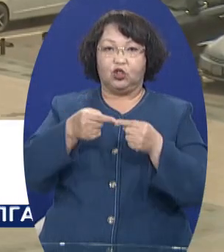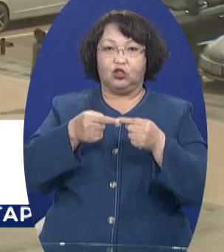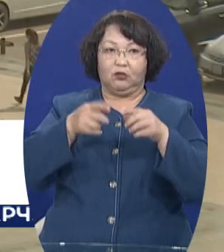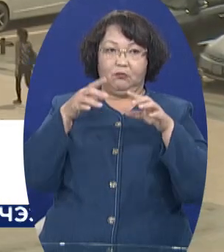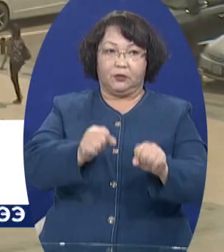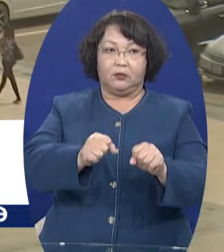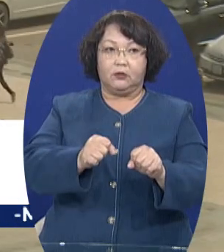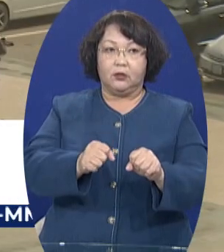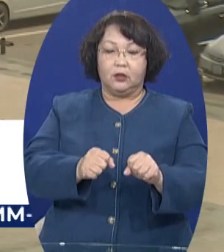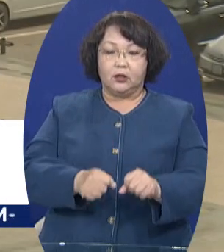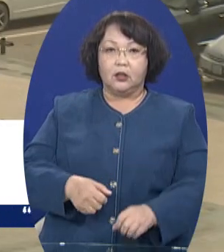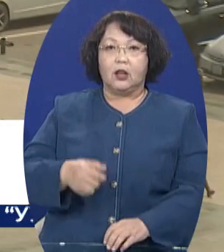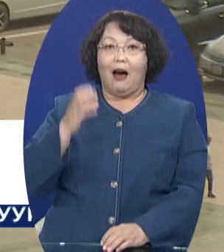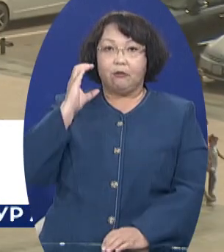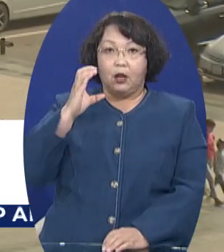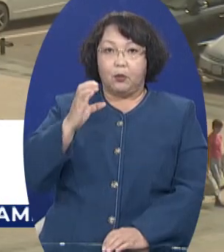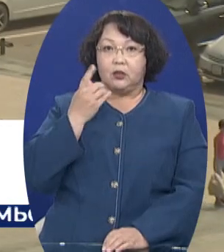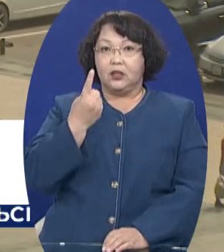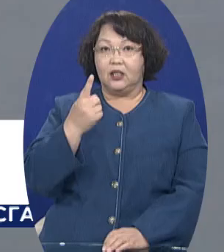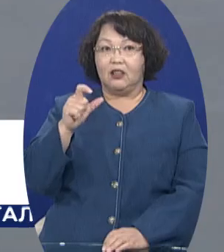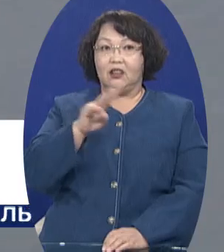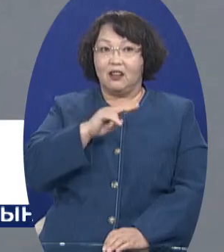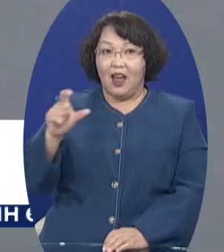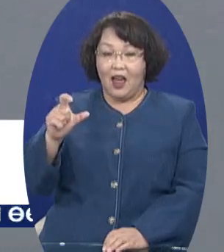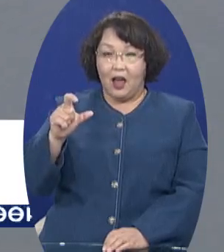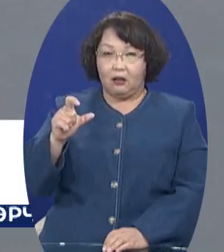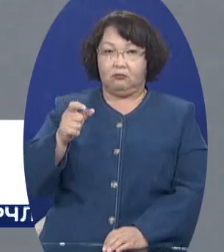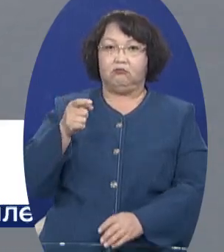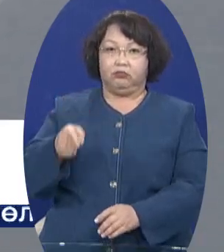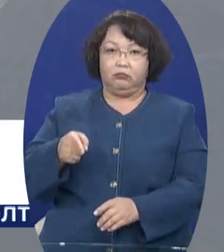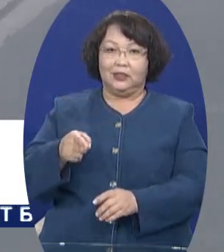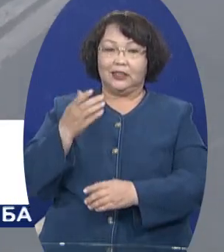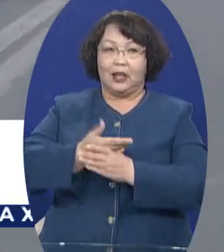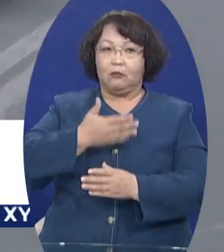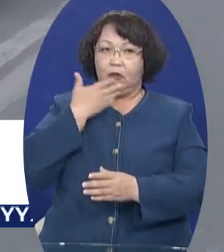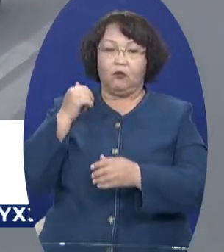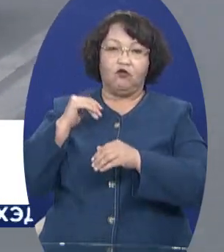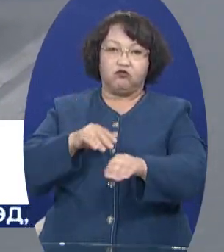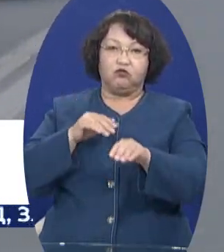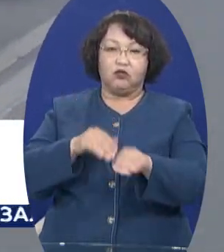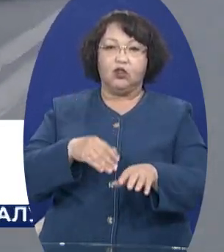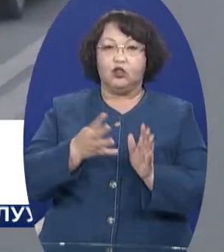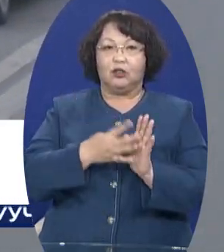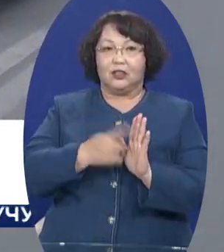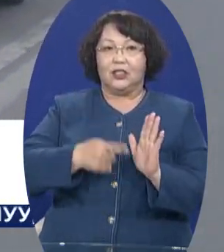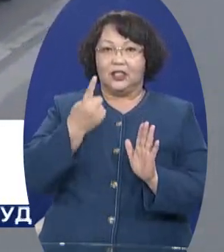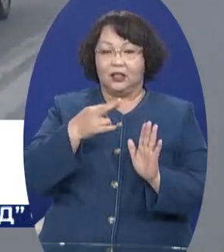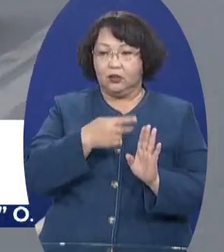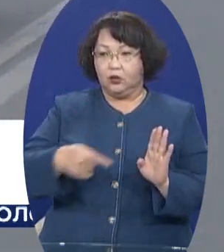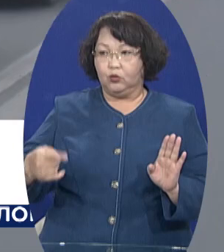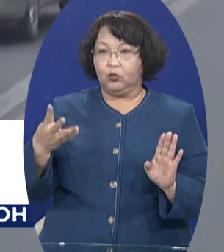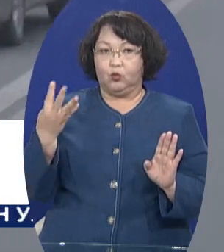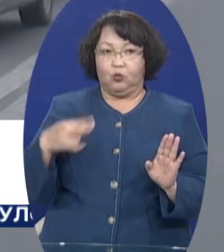тээврийн хэрэгслийг 1-р игнээгээр саадгүй зорчуулах тал дээр мөн анхаарна гэлээ. Түүнчлэн ирэх 9-р сарын 1-ээс 4-ний хооронд хийх